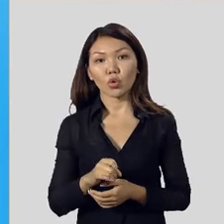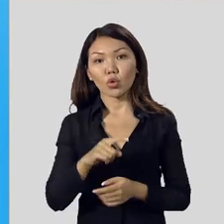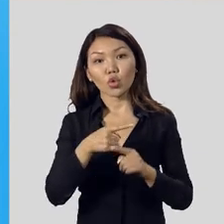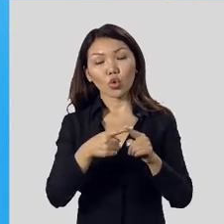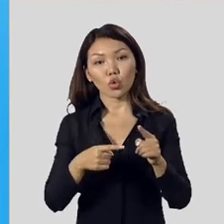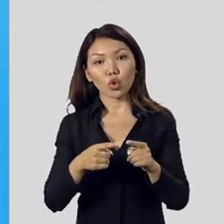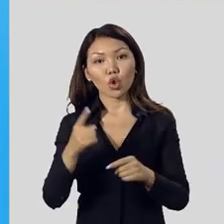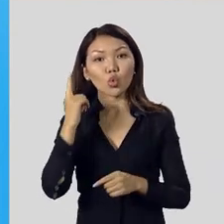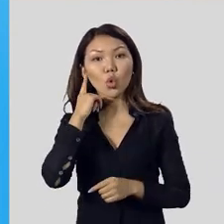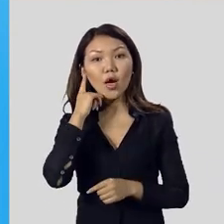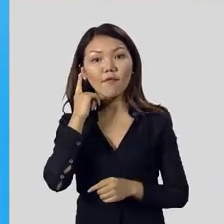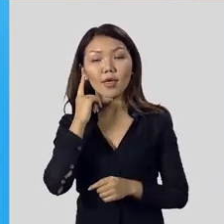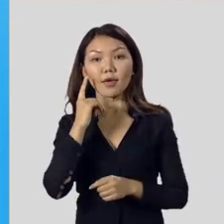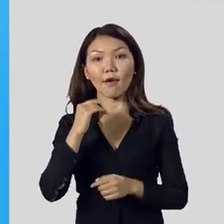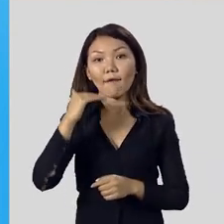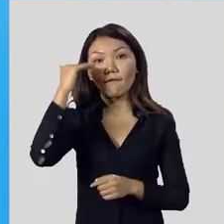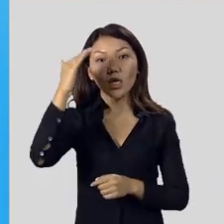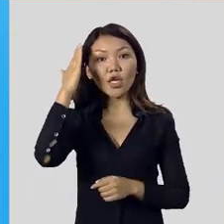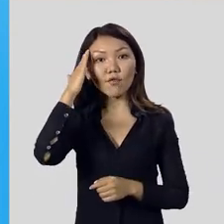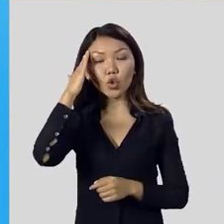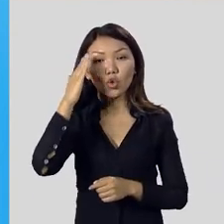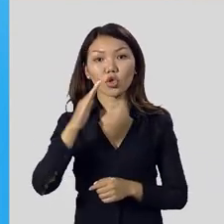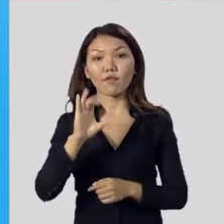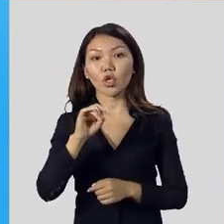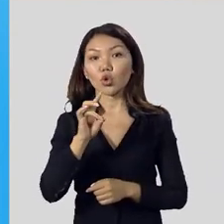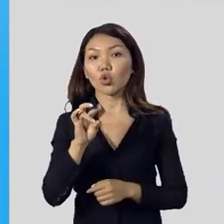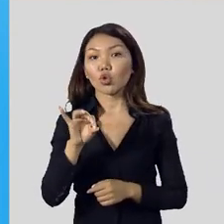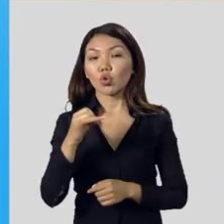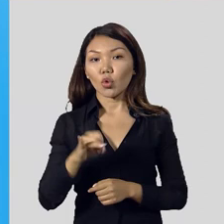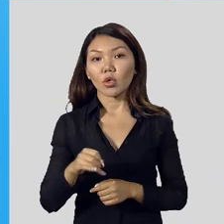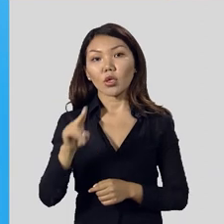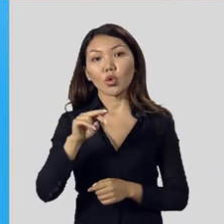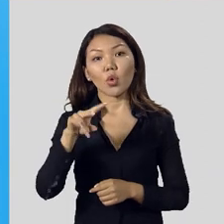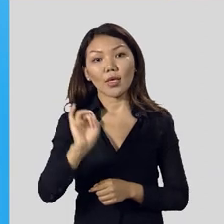– в верхней височной извилине – височной доли.